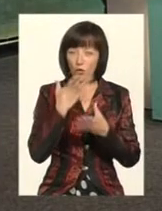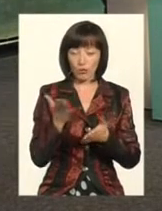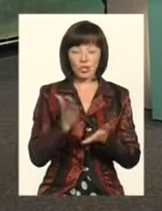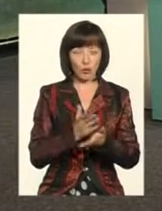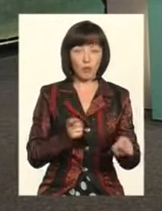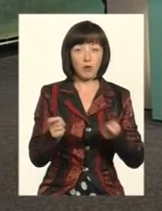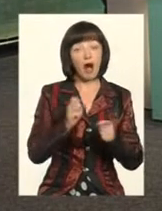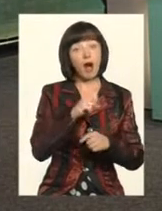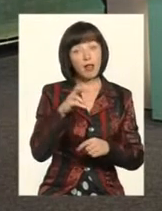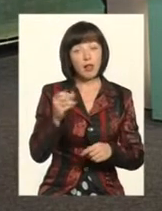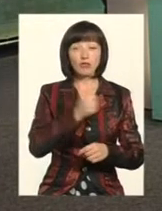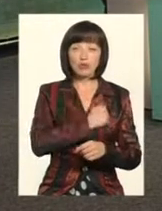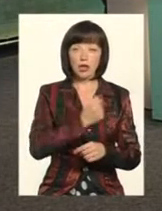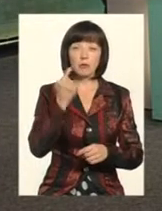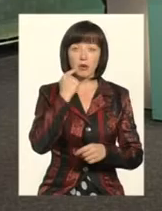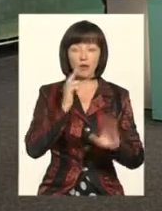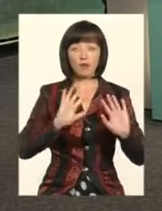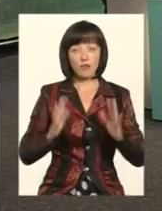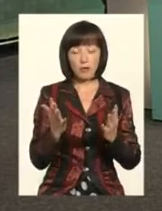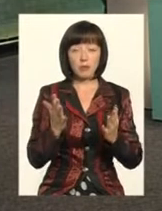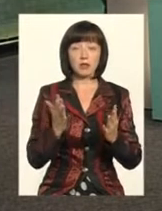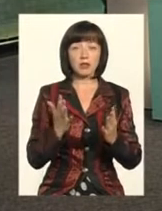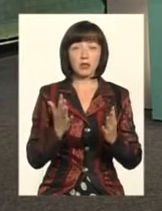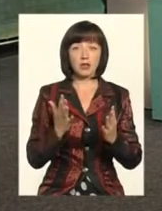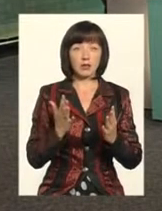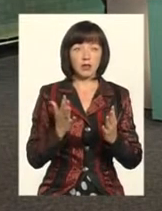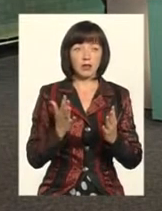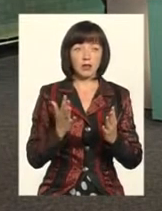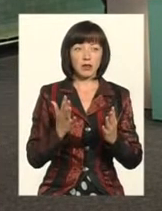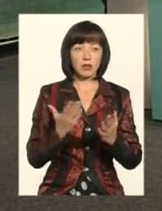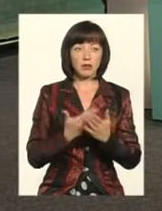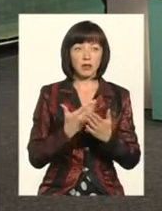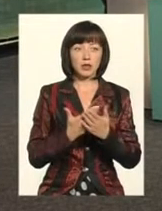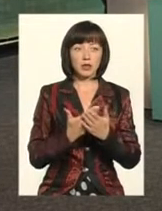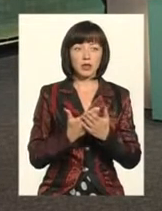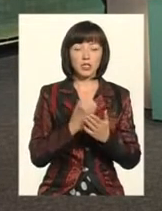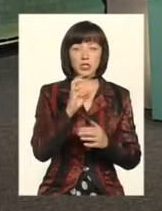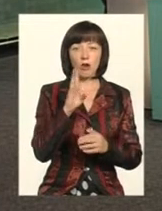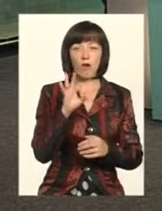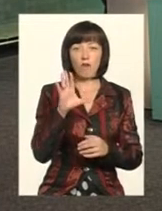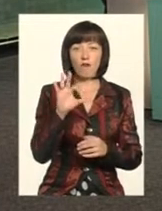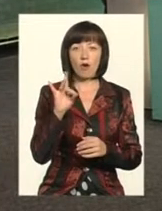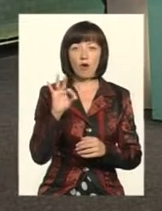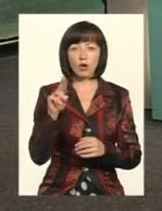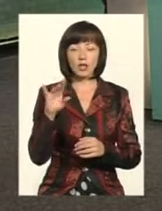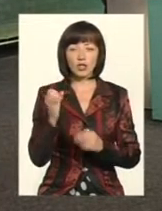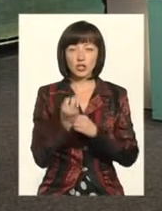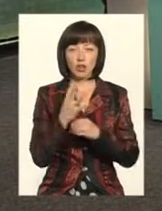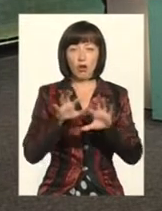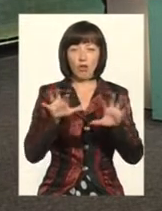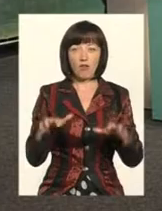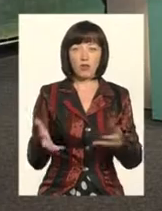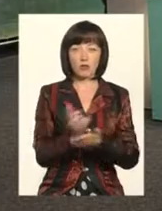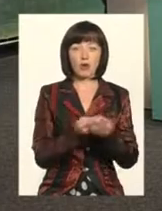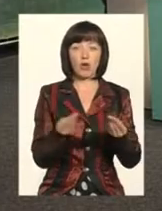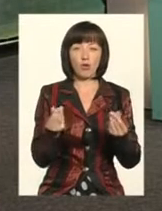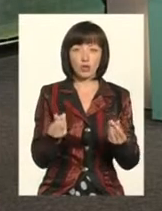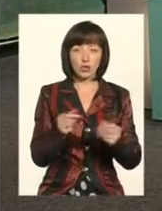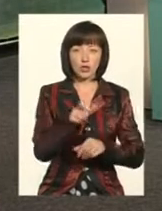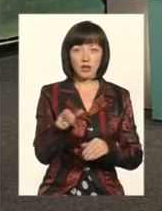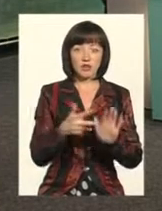ОСББ, але є, на жаль, і прикрі випадки, от Сковороди 14, де голова ОСББ два роки назад зібрав кошти з